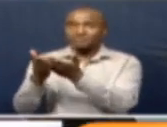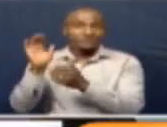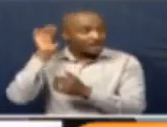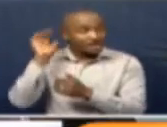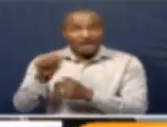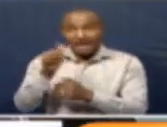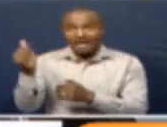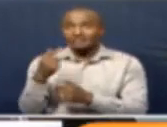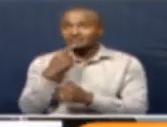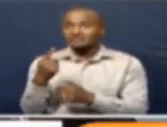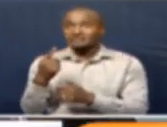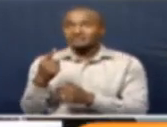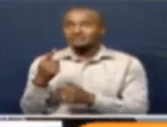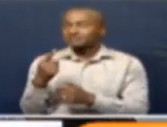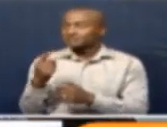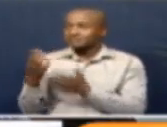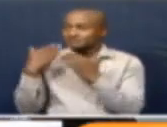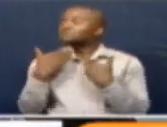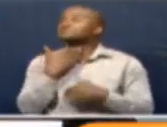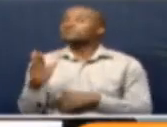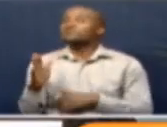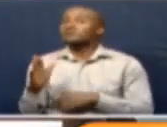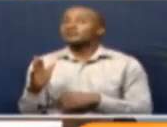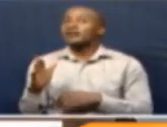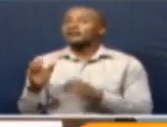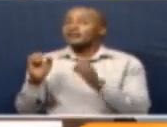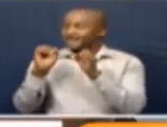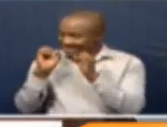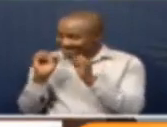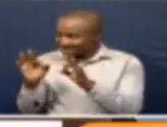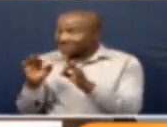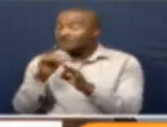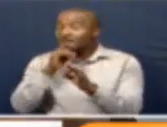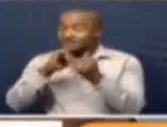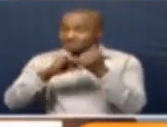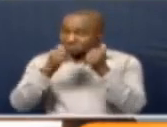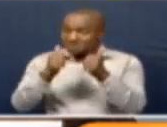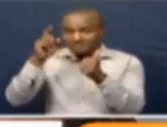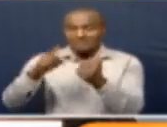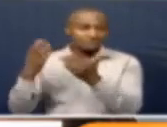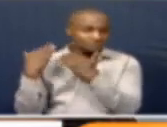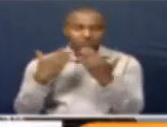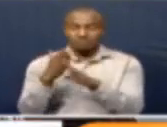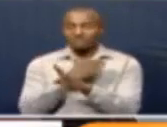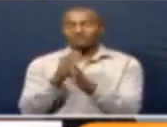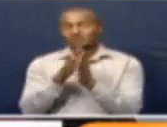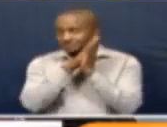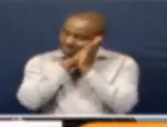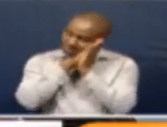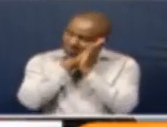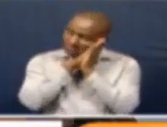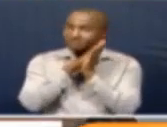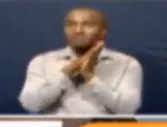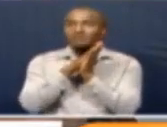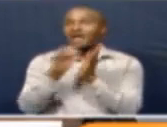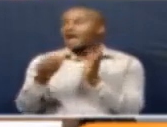wanasema kwamba kama ni kuoga hataki kuoga. Mume aliyepikwa akaiva lazima aoge kabla hajaenda kulala. Anayetokota